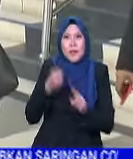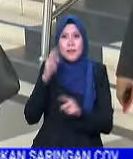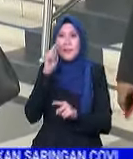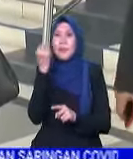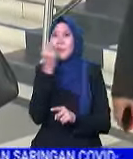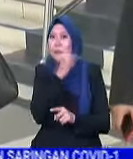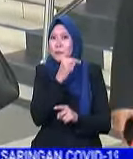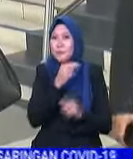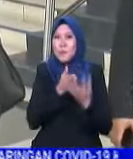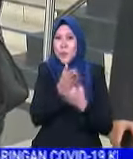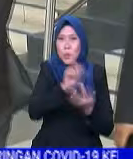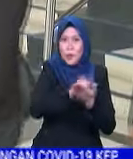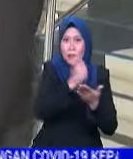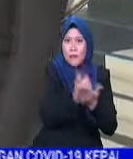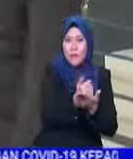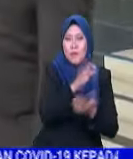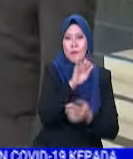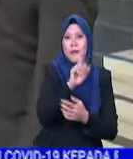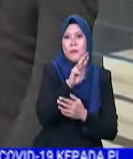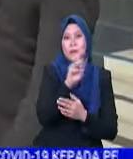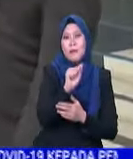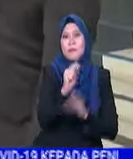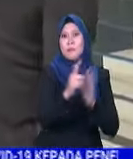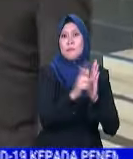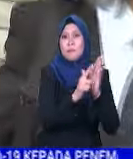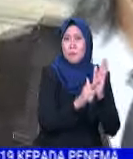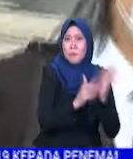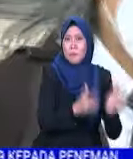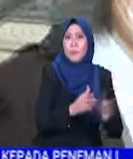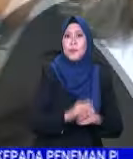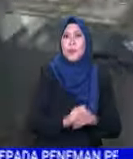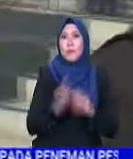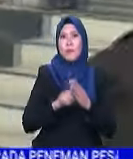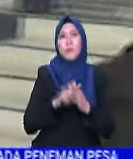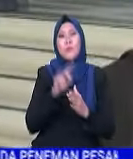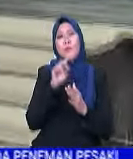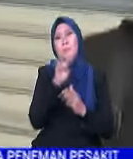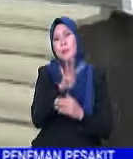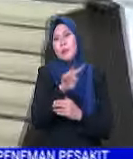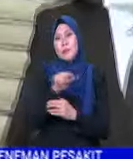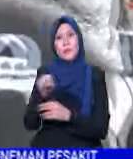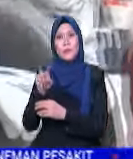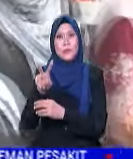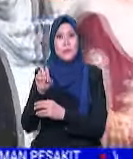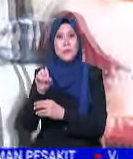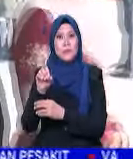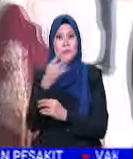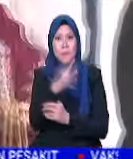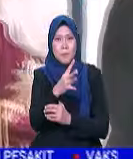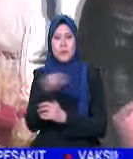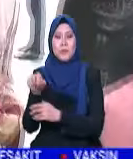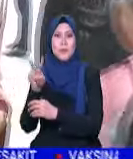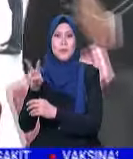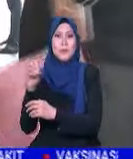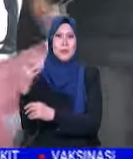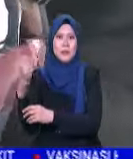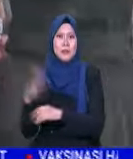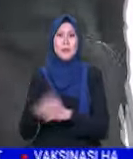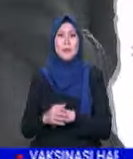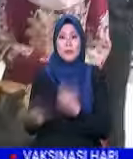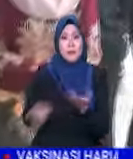Tun Razak melalui akaun pelanggan firma guamannya antara April 2014 hingga Februari 2015. Tawaran